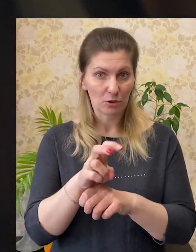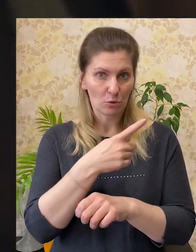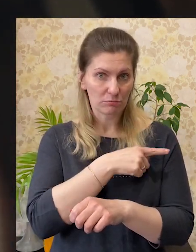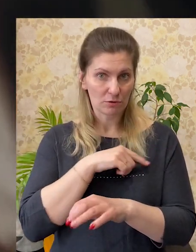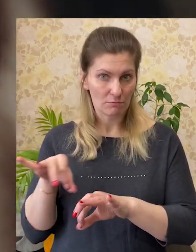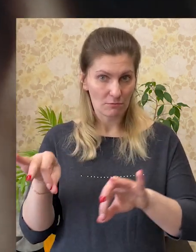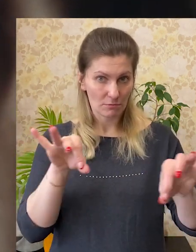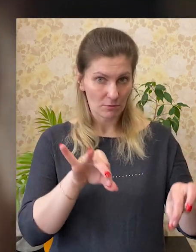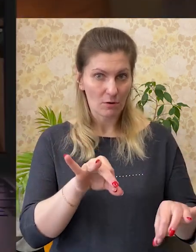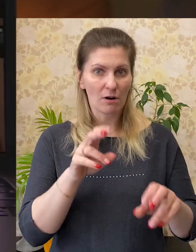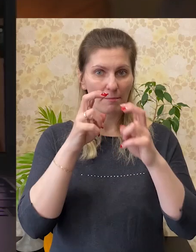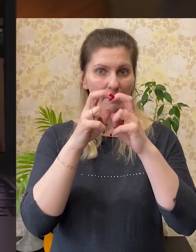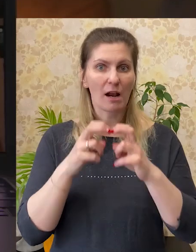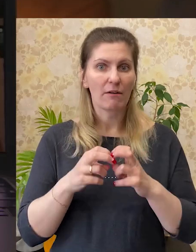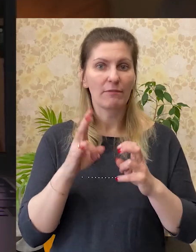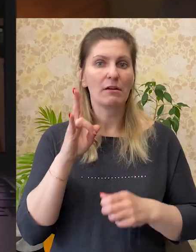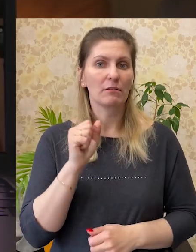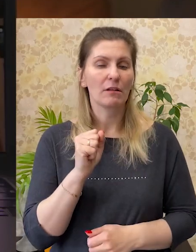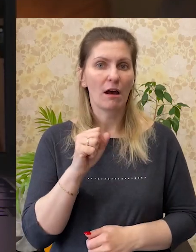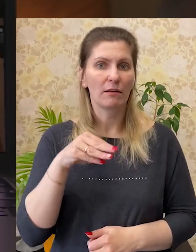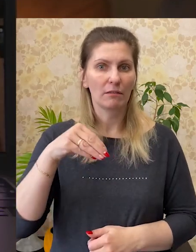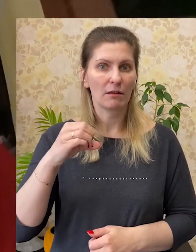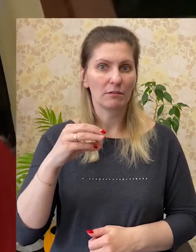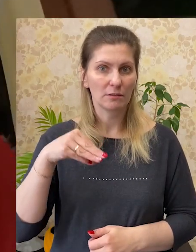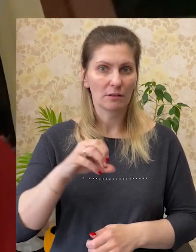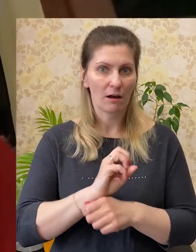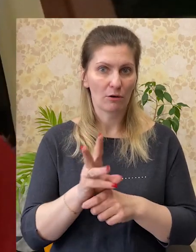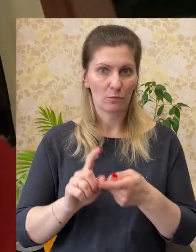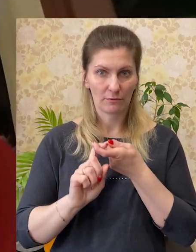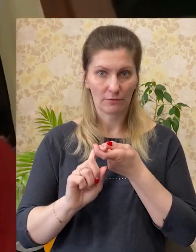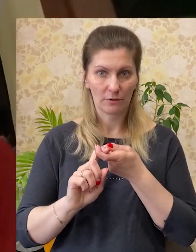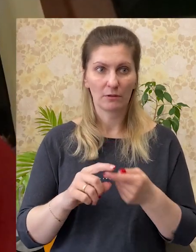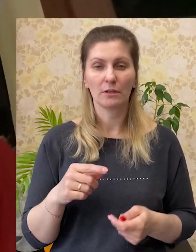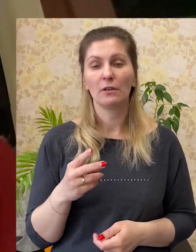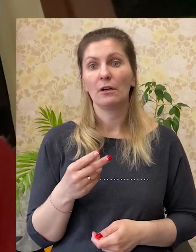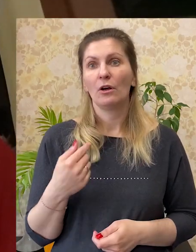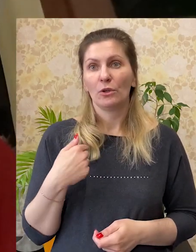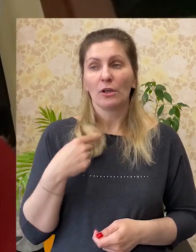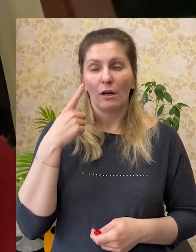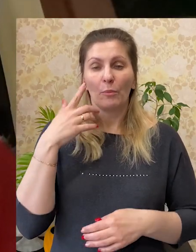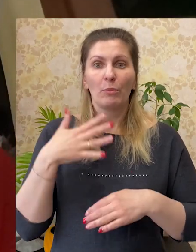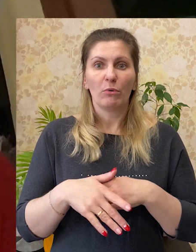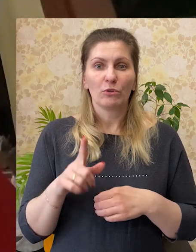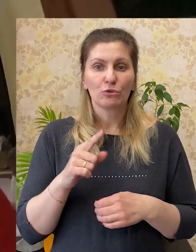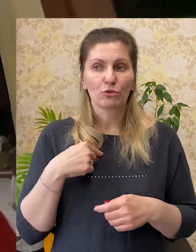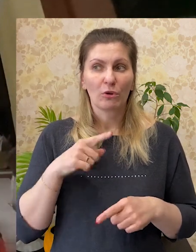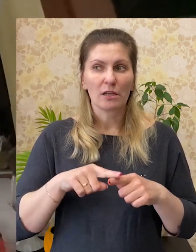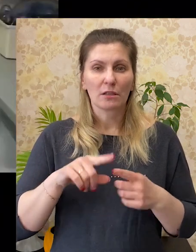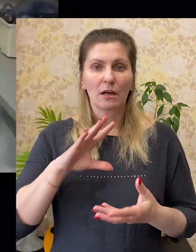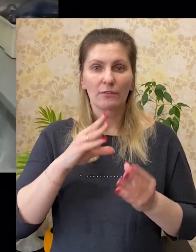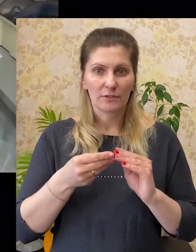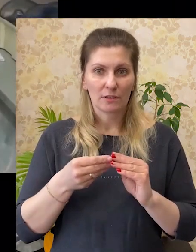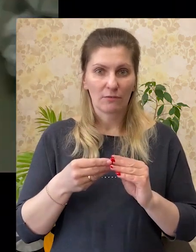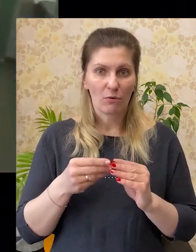помощи, зайдут санитары и возьмут у вас тест на коронавирус. При этом я понимал, что, скорее всего,